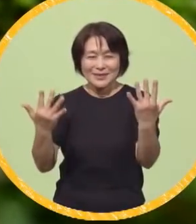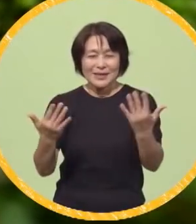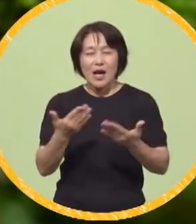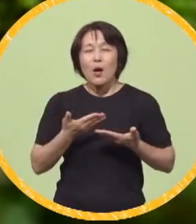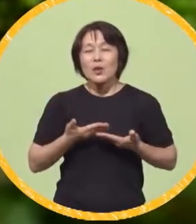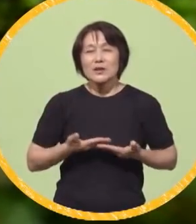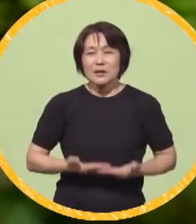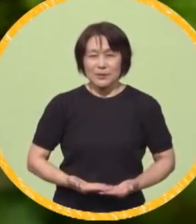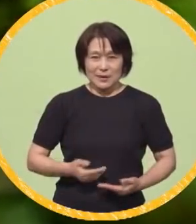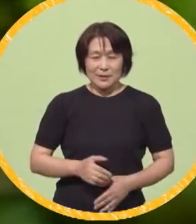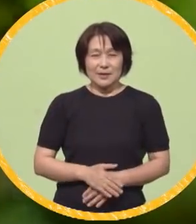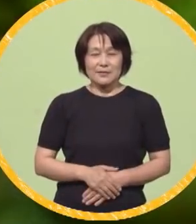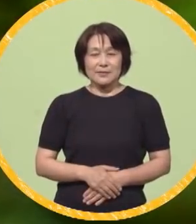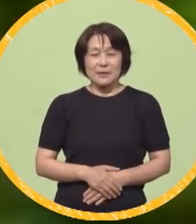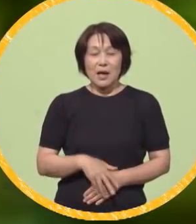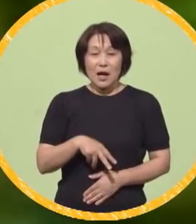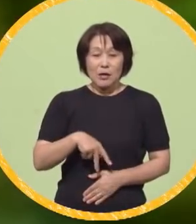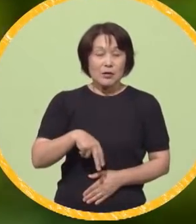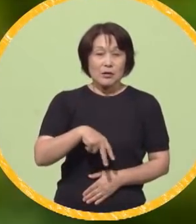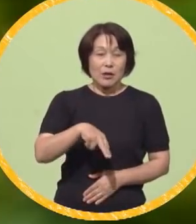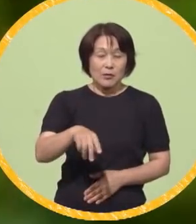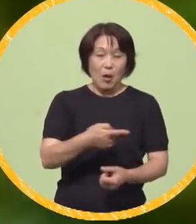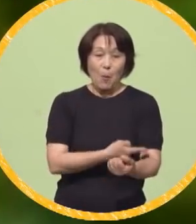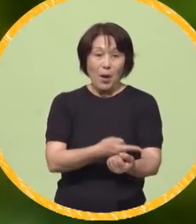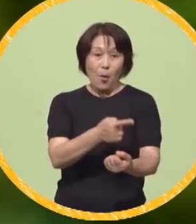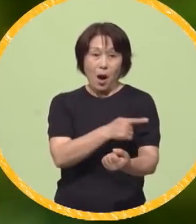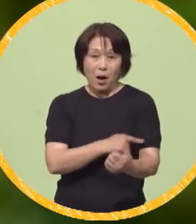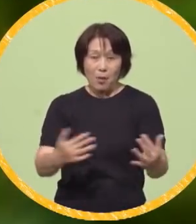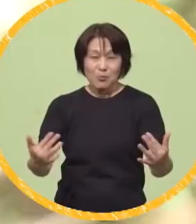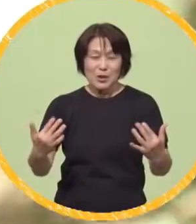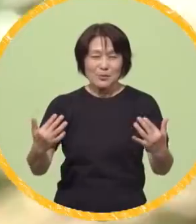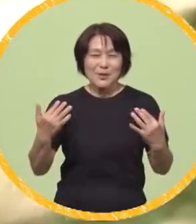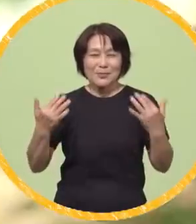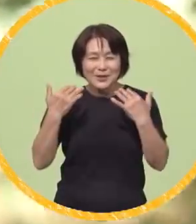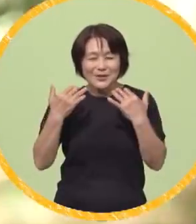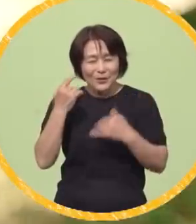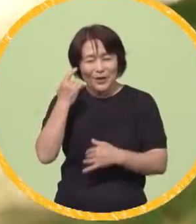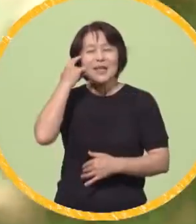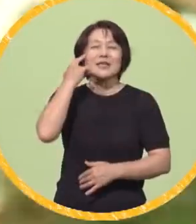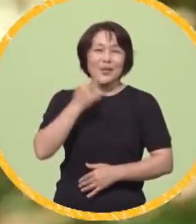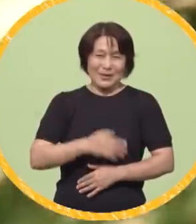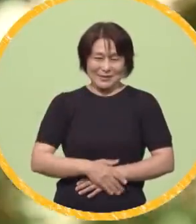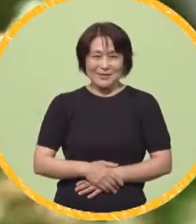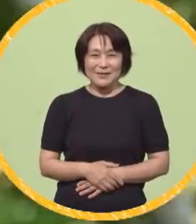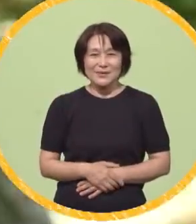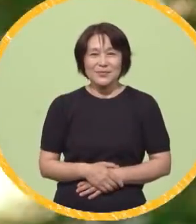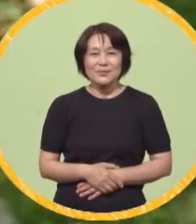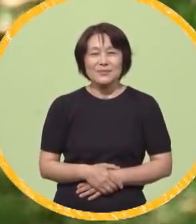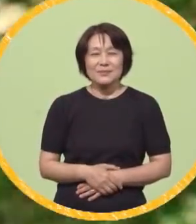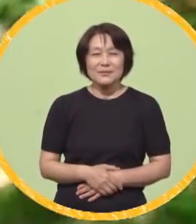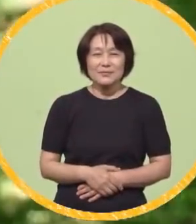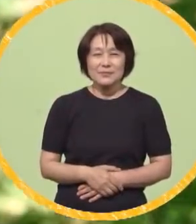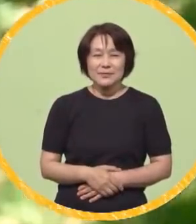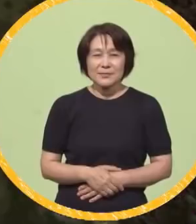ですよ、うん、もう歩いてるだけでパワーがビシビシと感じられました、う ん、パワースポットですよね、 はい。